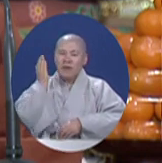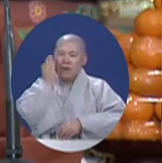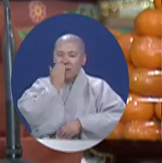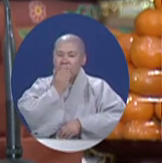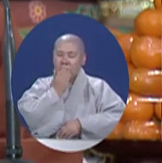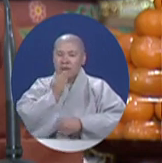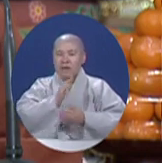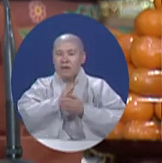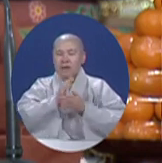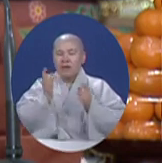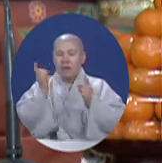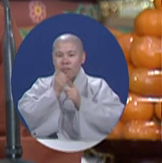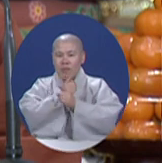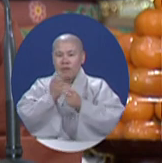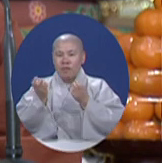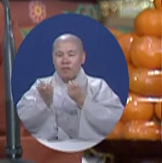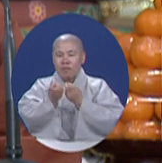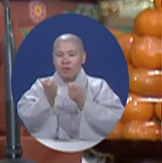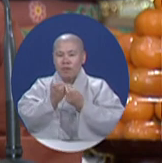것 같다.